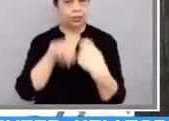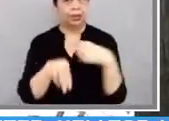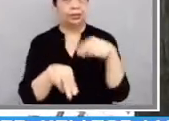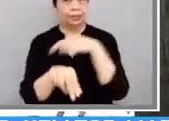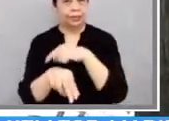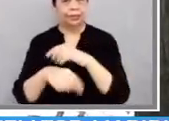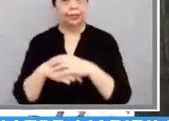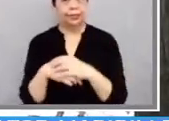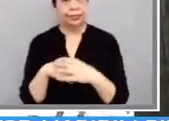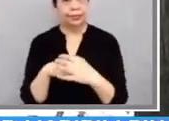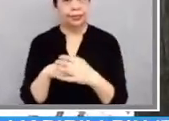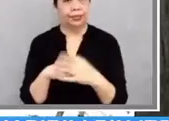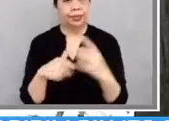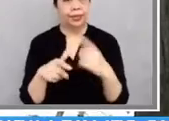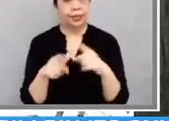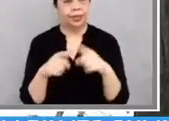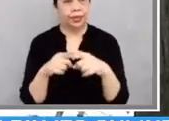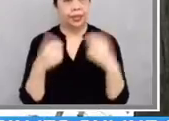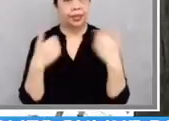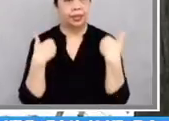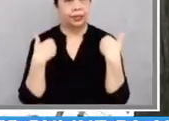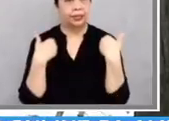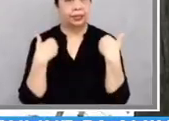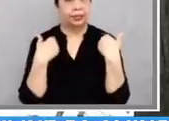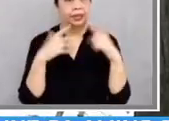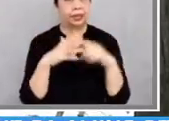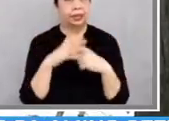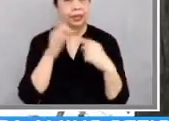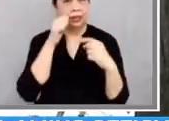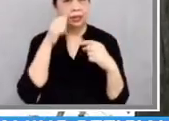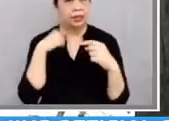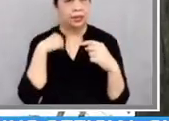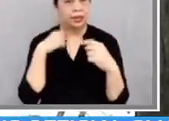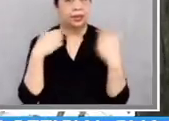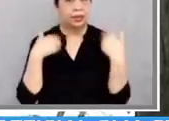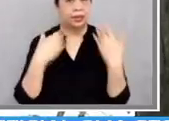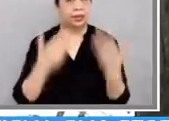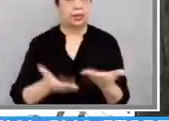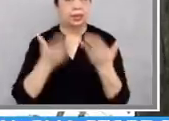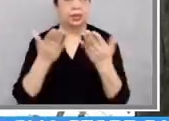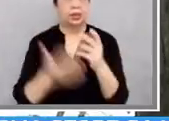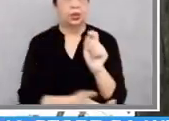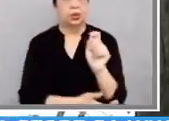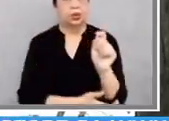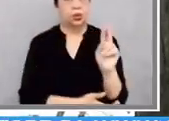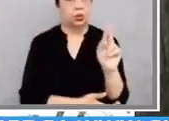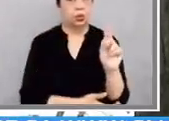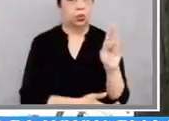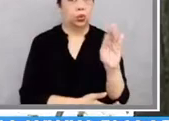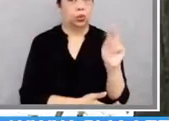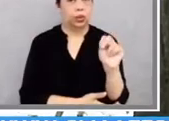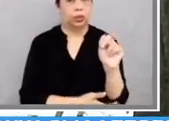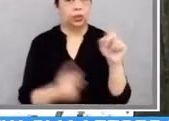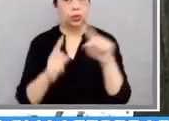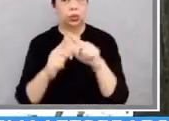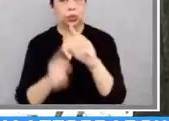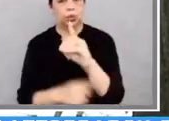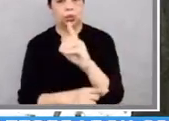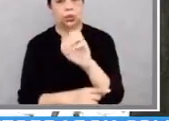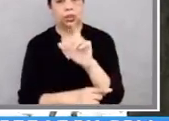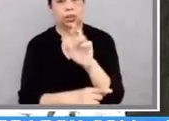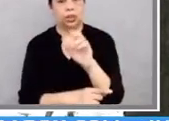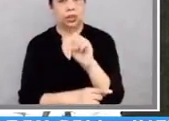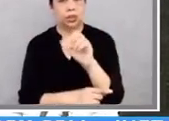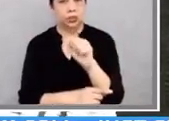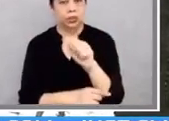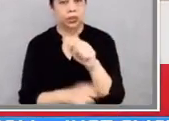Ano, tapos dito sa kabila, yung simula kahapon, meron na tayong offer na Tutuban up to De La Rosa and Governor Pascual up to De La